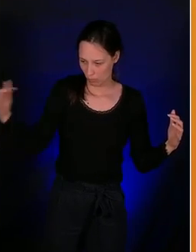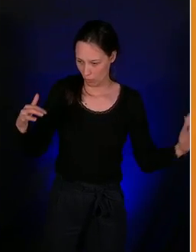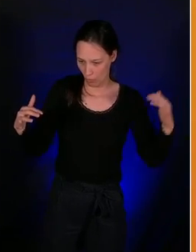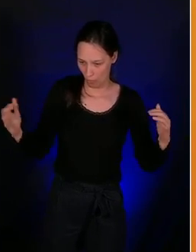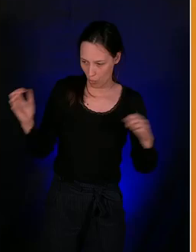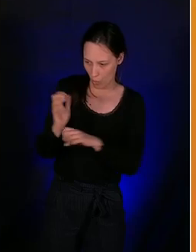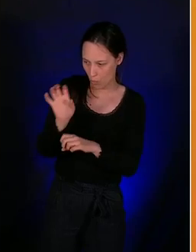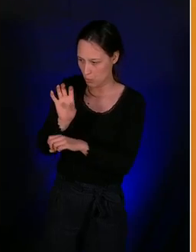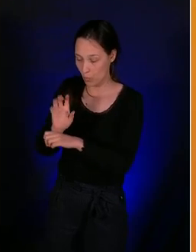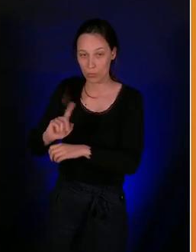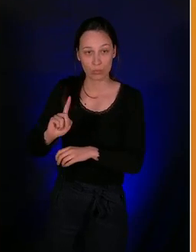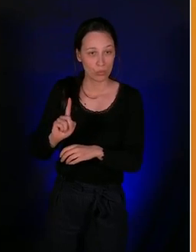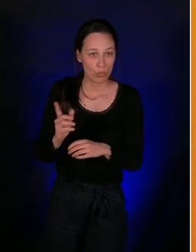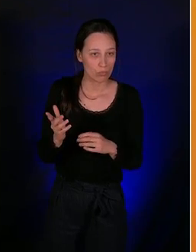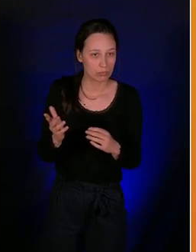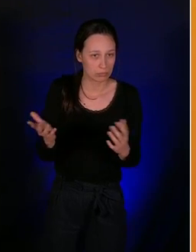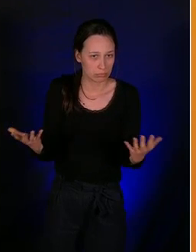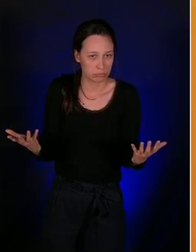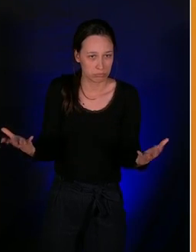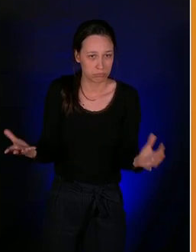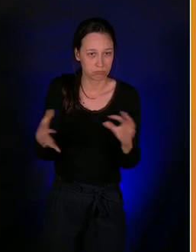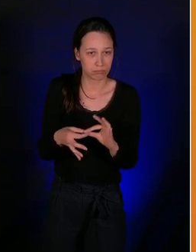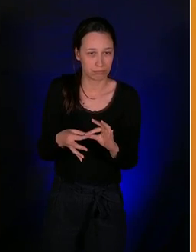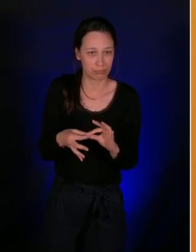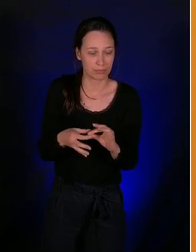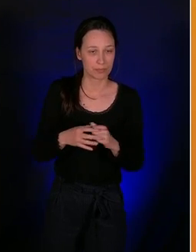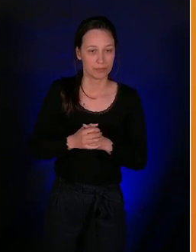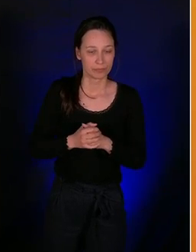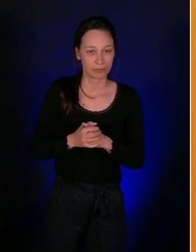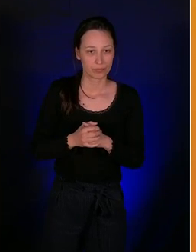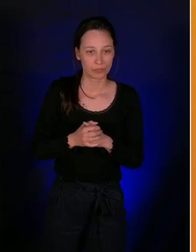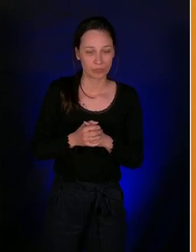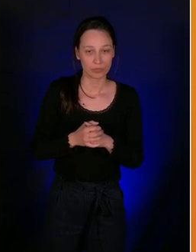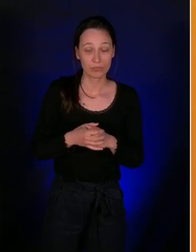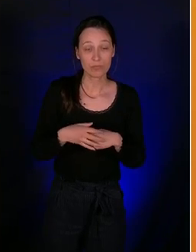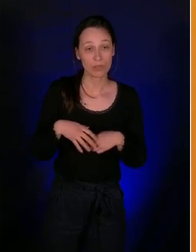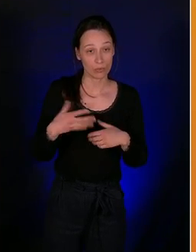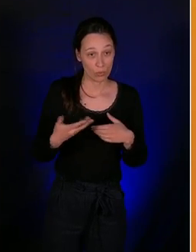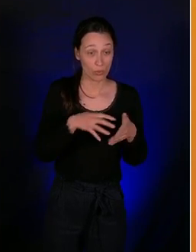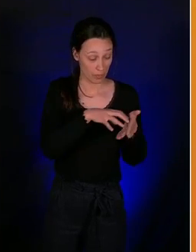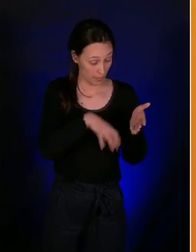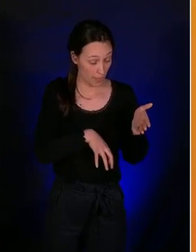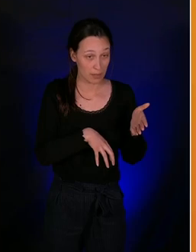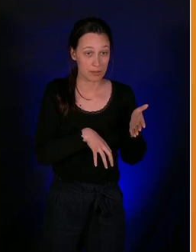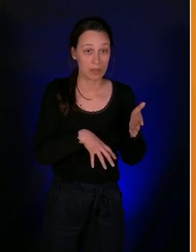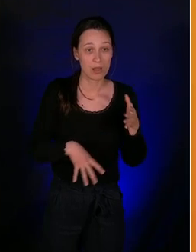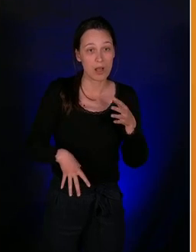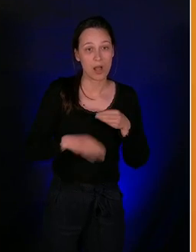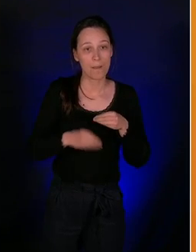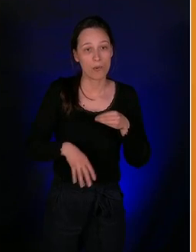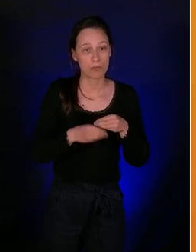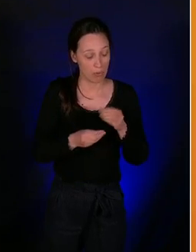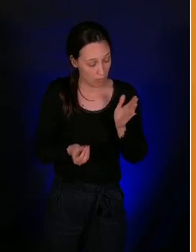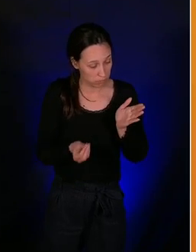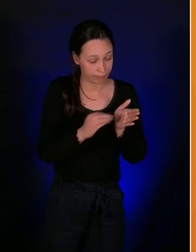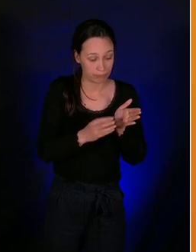l'écologie ou l'environnement. Donc, le texte a été encore enrichi par un certain nombre d'amendements. Vous